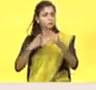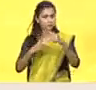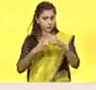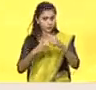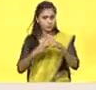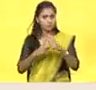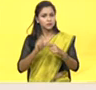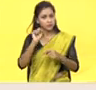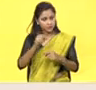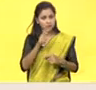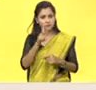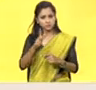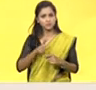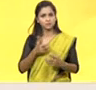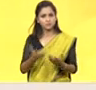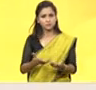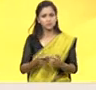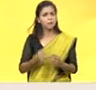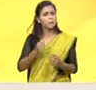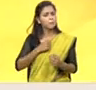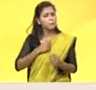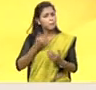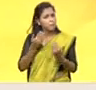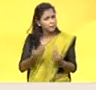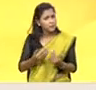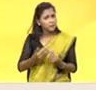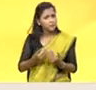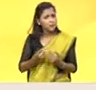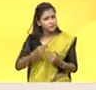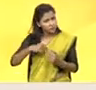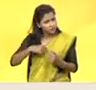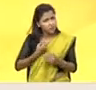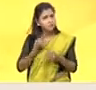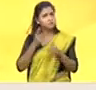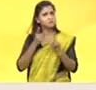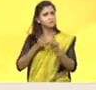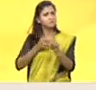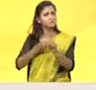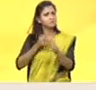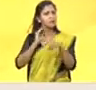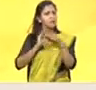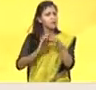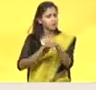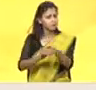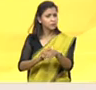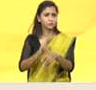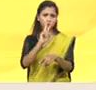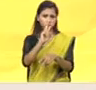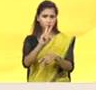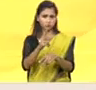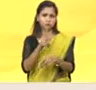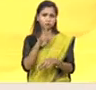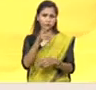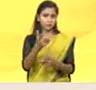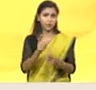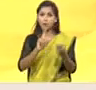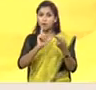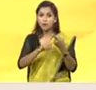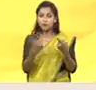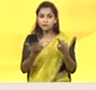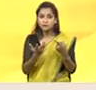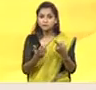हाँ प्रणीत, बताइए। सर, मैं अपने कुछ सालों के एक्सपीरियंस से 2 चीजें बोलना चाहूंगा। सबसे